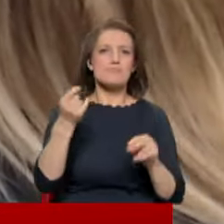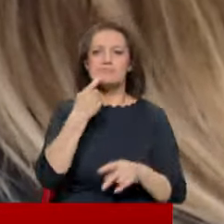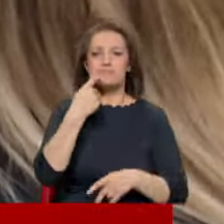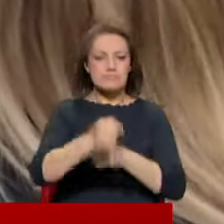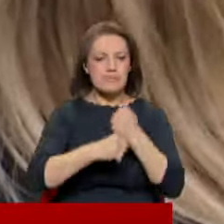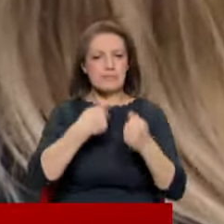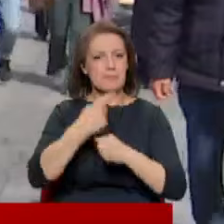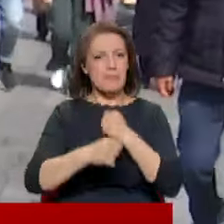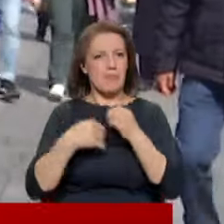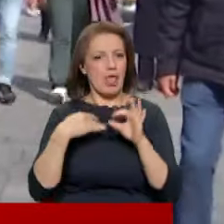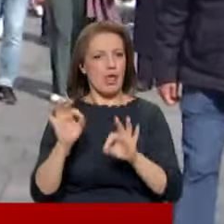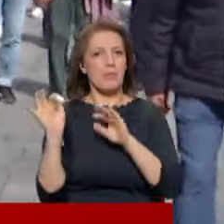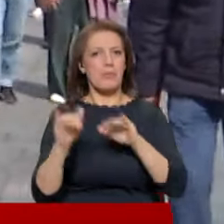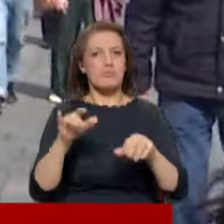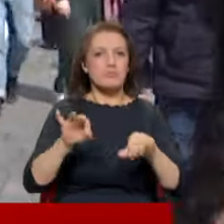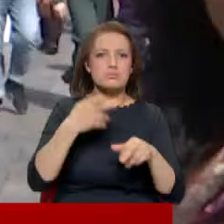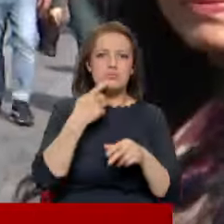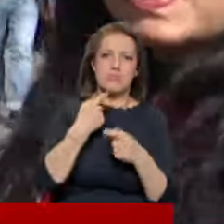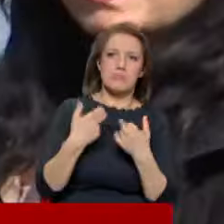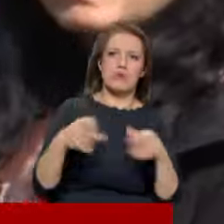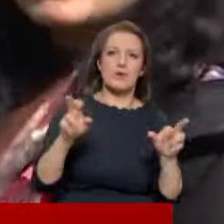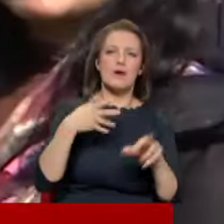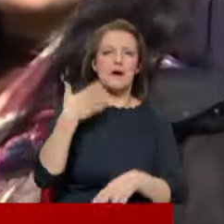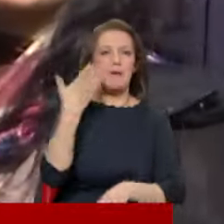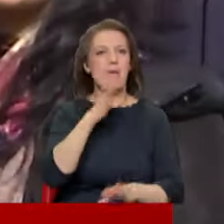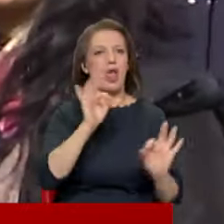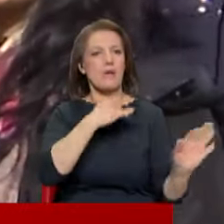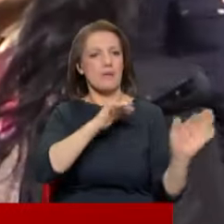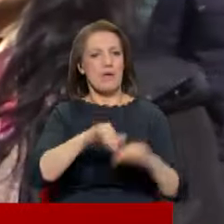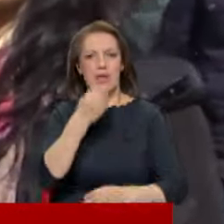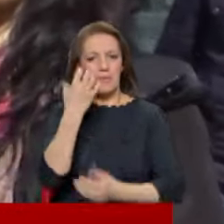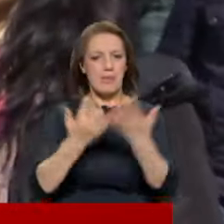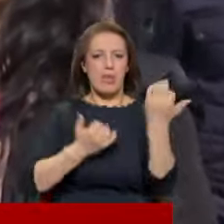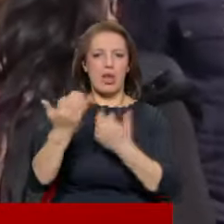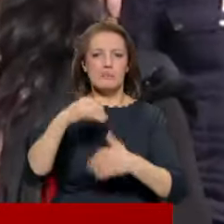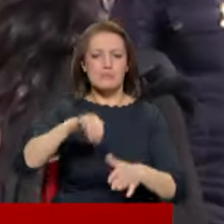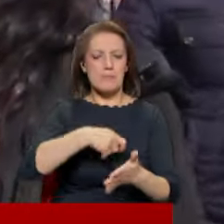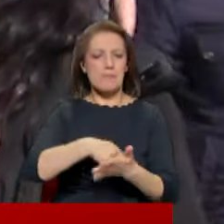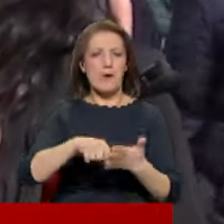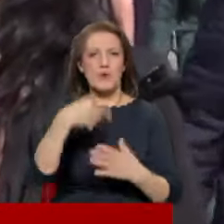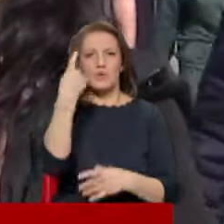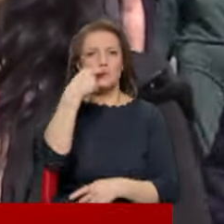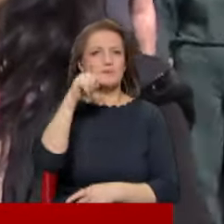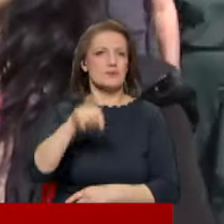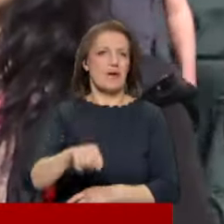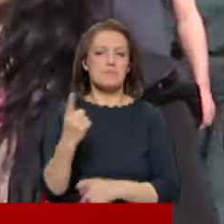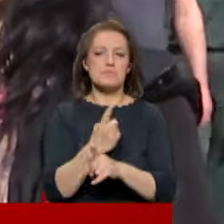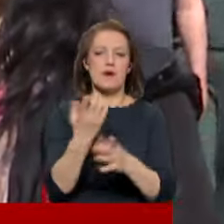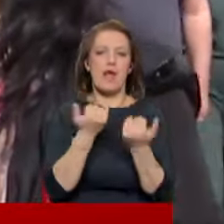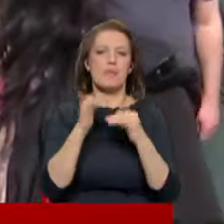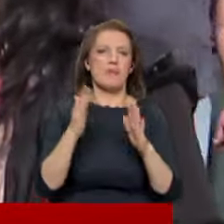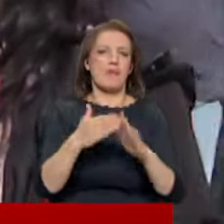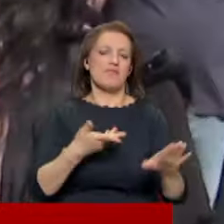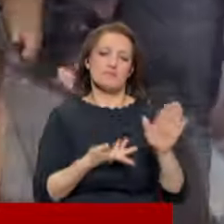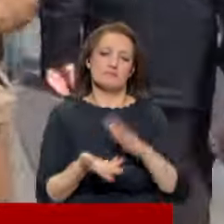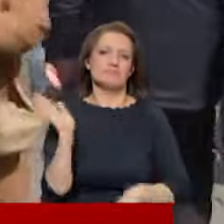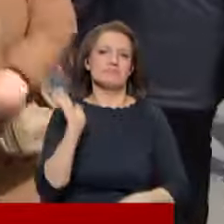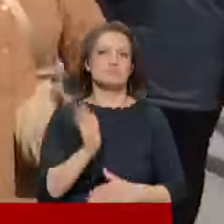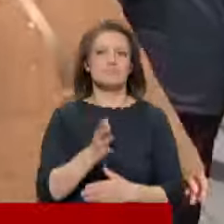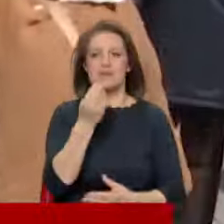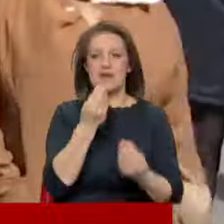ama bu sene çok boş. Her Ramazan gelirim öteber almaya. Bu seferki maaşlarımızdan dolayı bir şey almadan evi yolunu